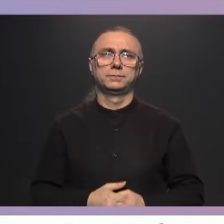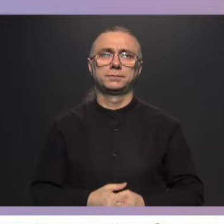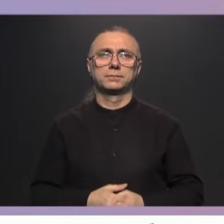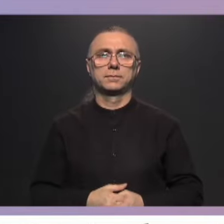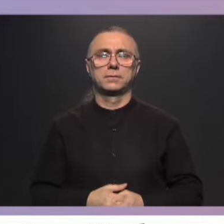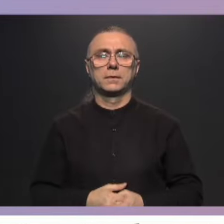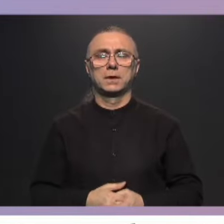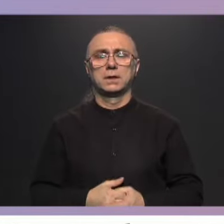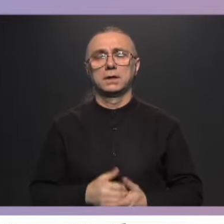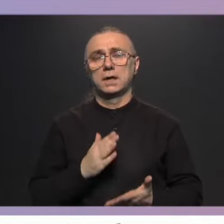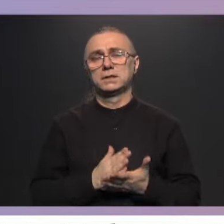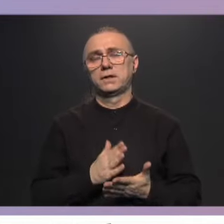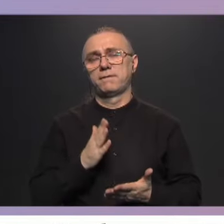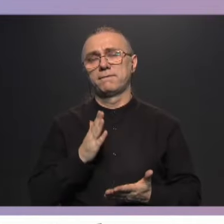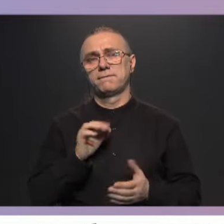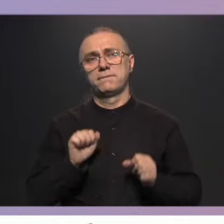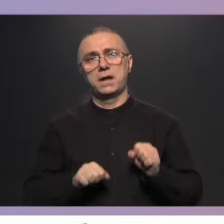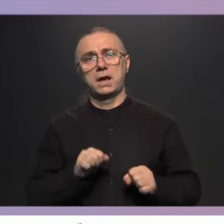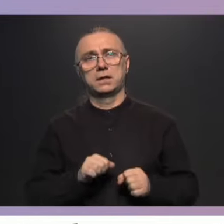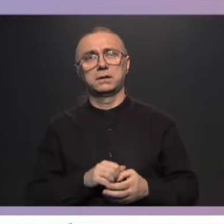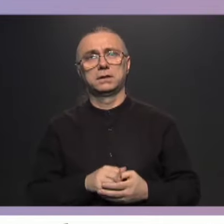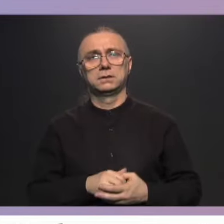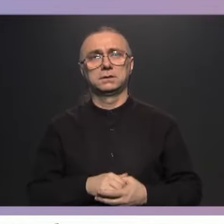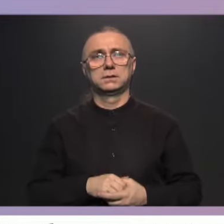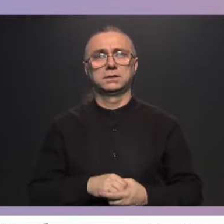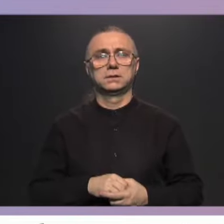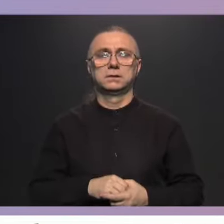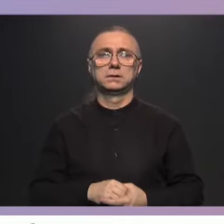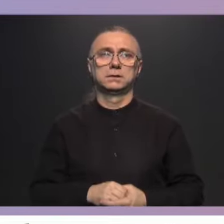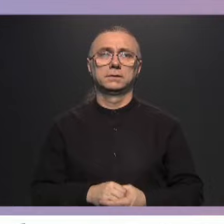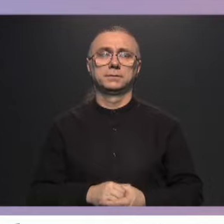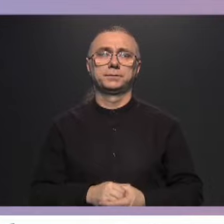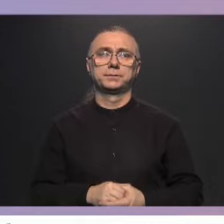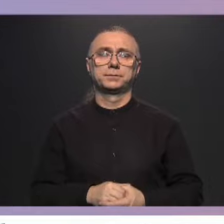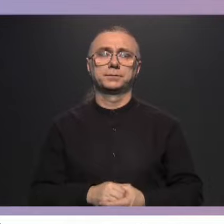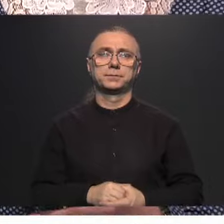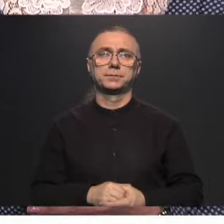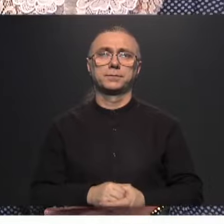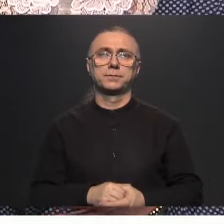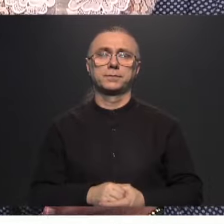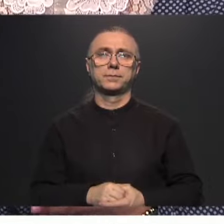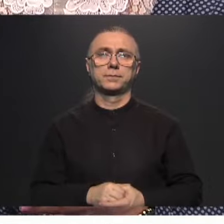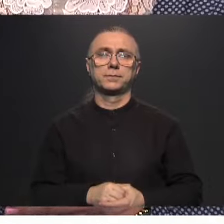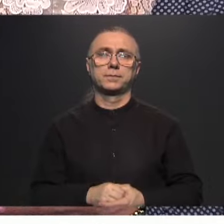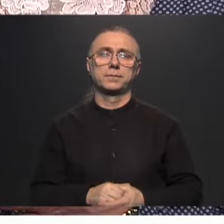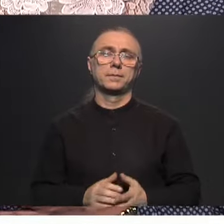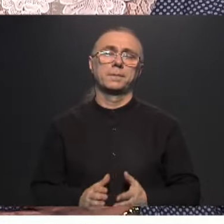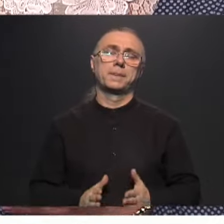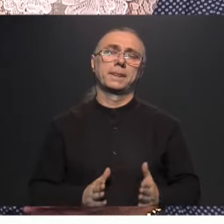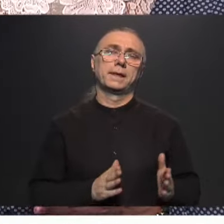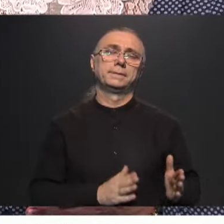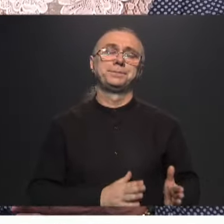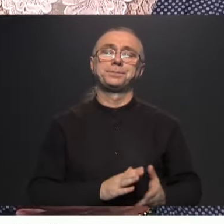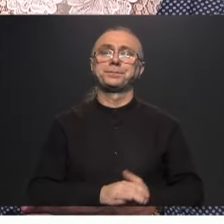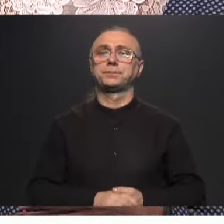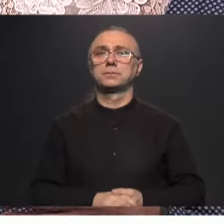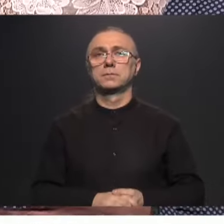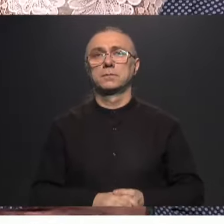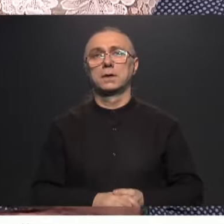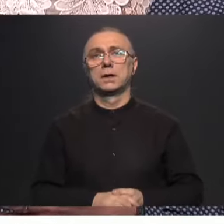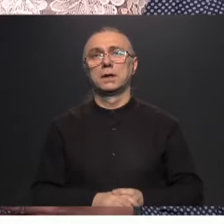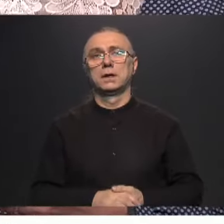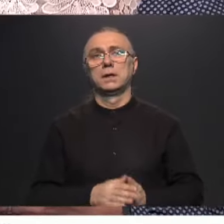долей вероятности, наверное, не повысит слово, и духовно. Благодарю вас. А у нас, как и в жизни бывает,